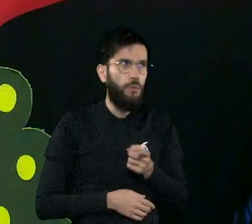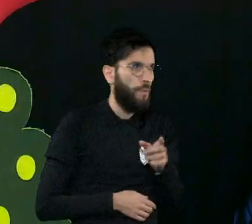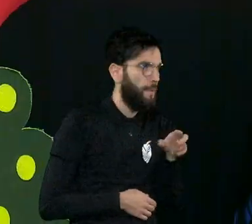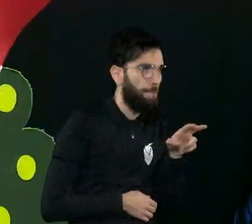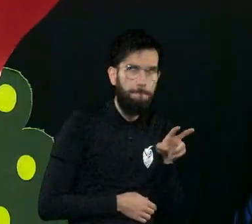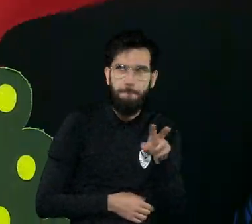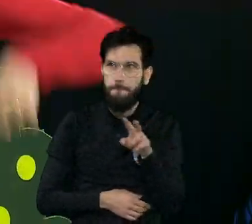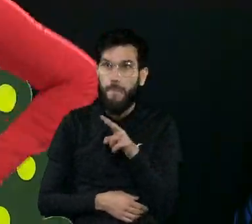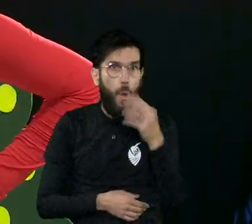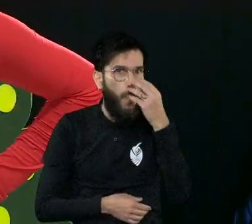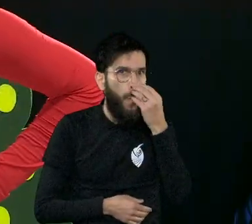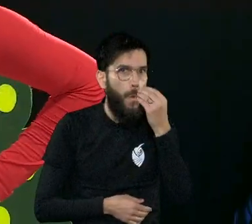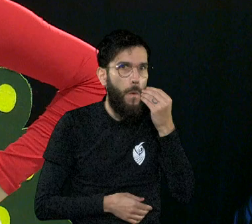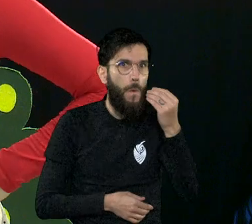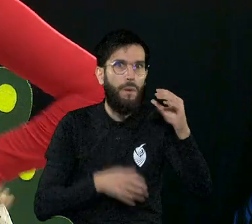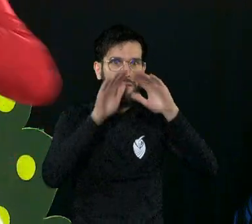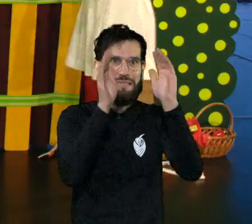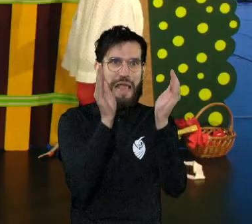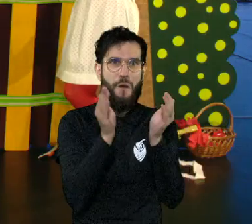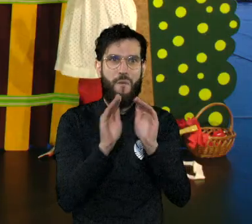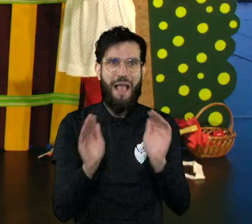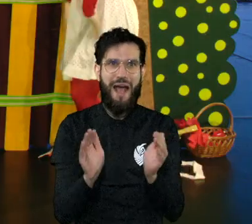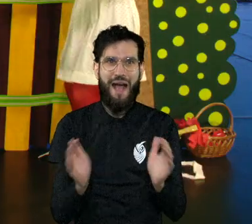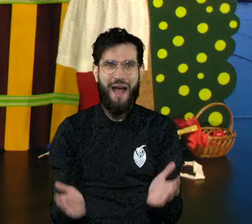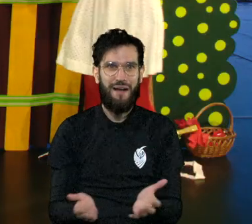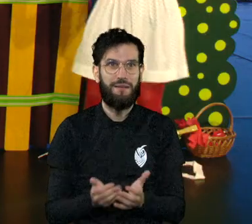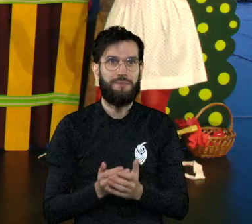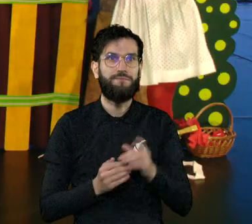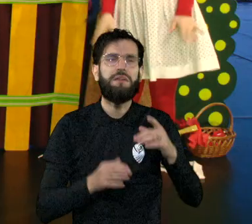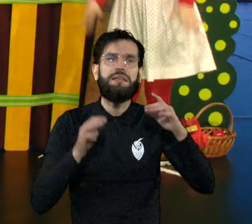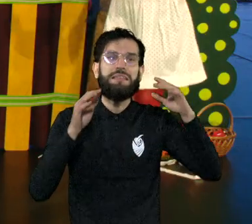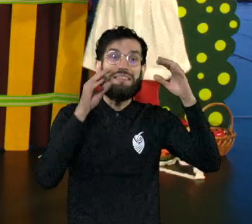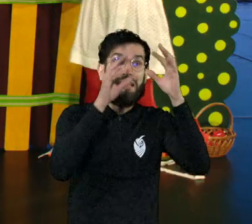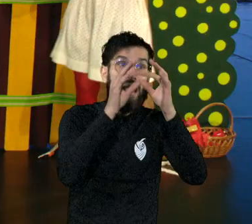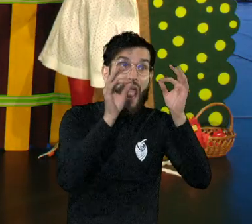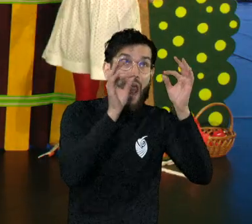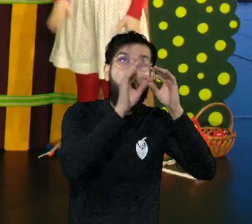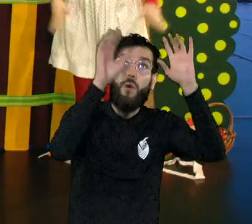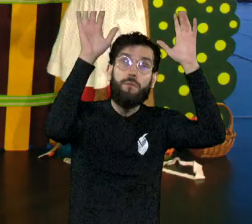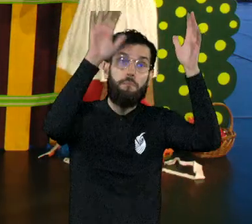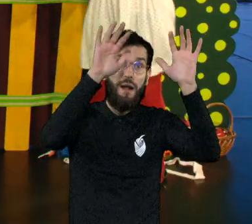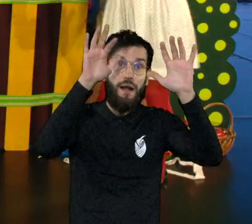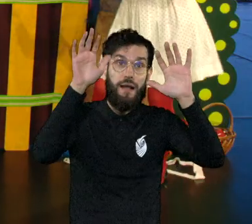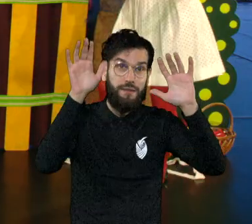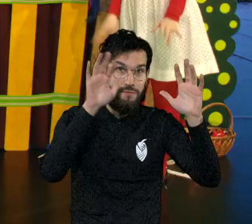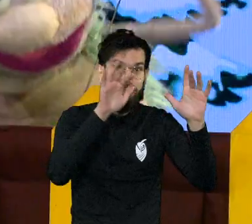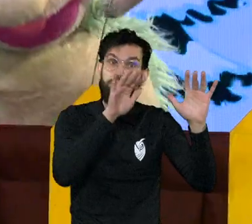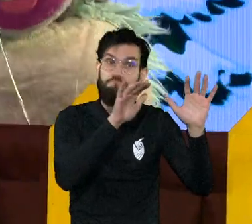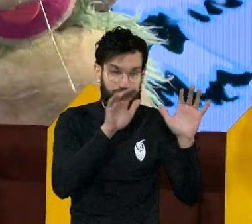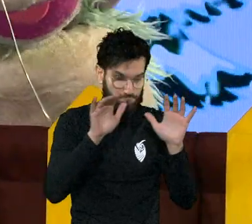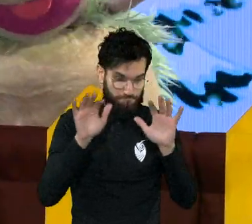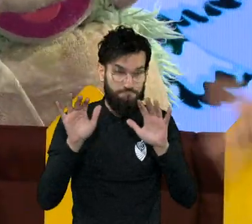manufáčik, usmievaný snehuliačik. Snežik sa nám chumelí, zima je